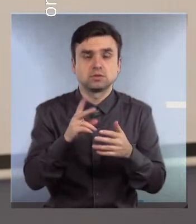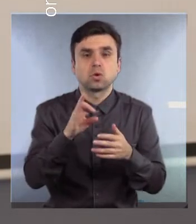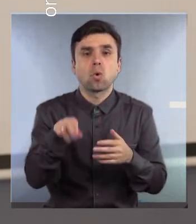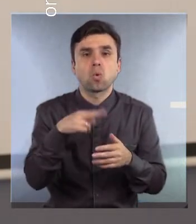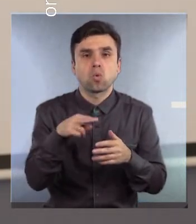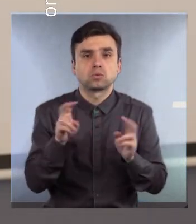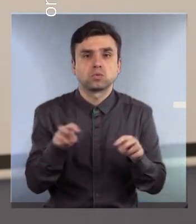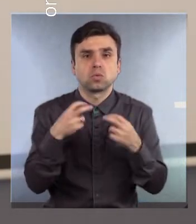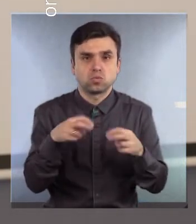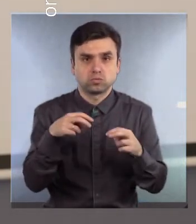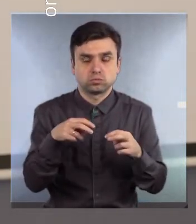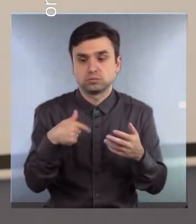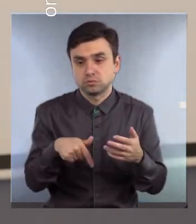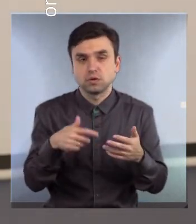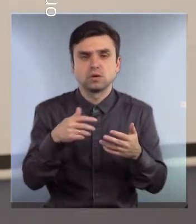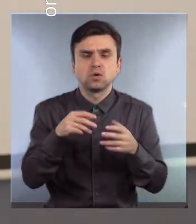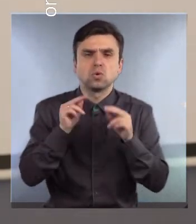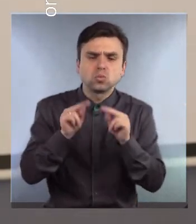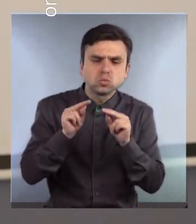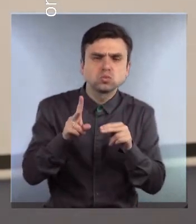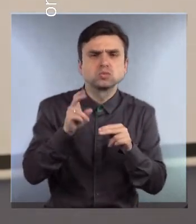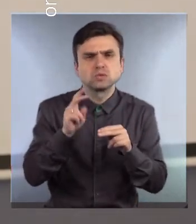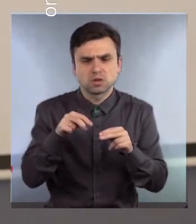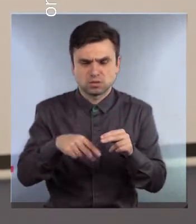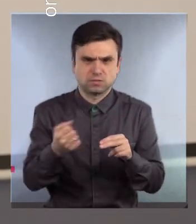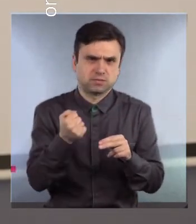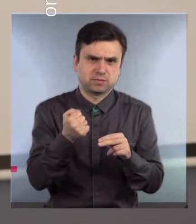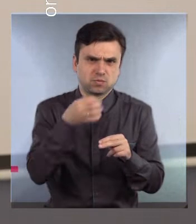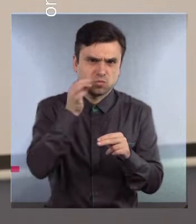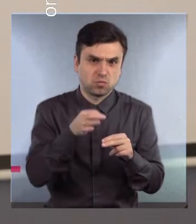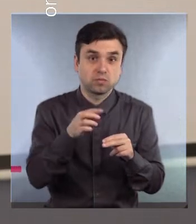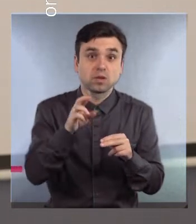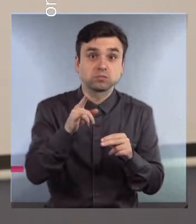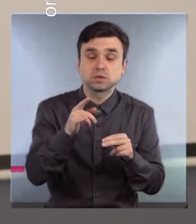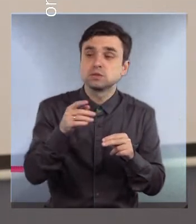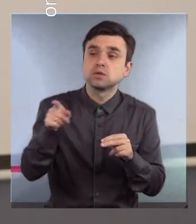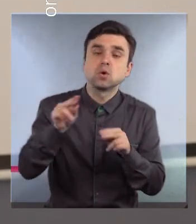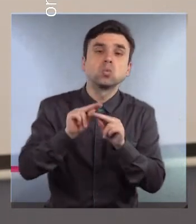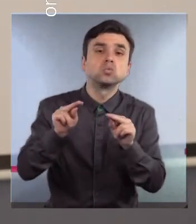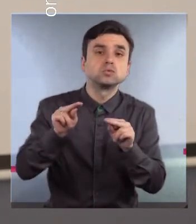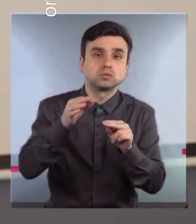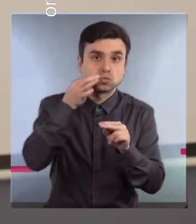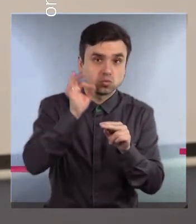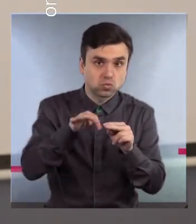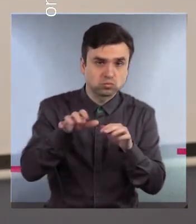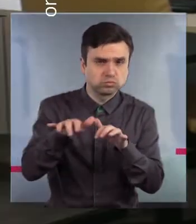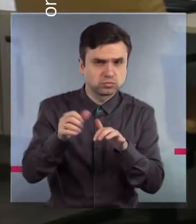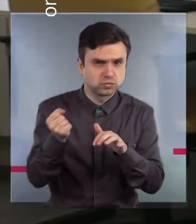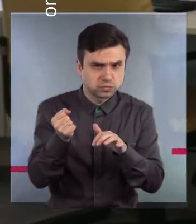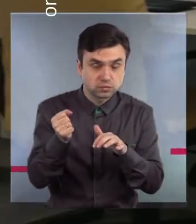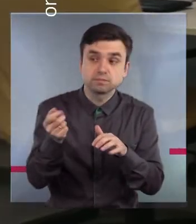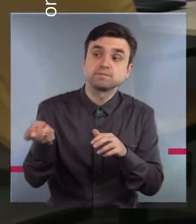або викладача, який би бажав позаурочний час займатися з дітьми. Всі поурочні заняття повністю ми